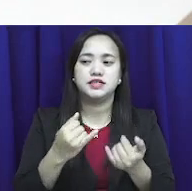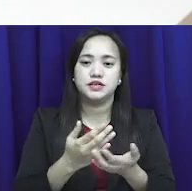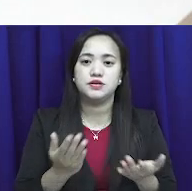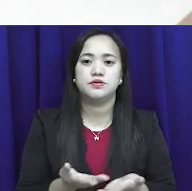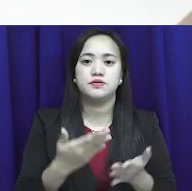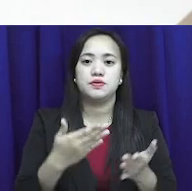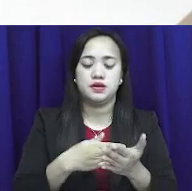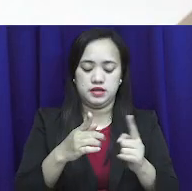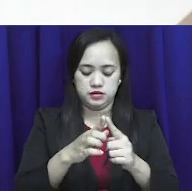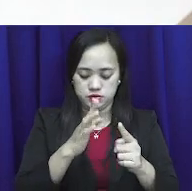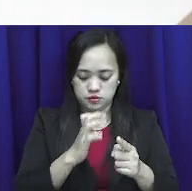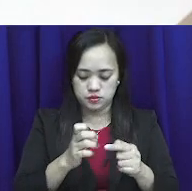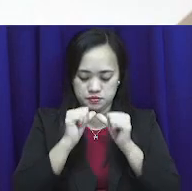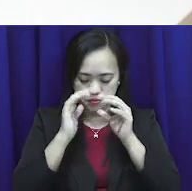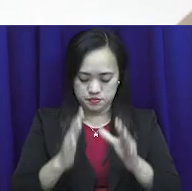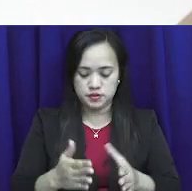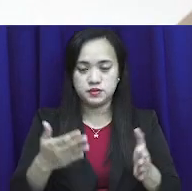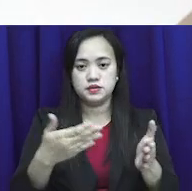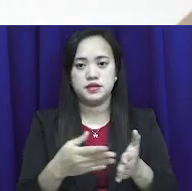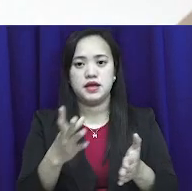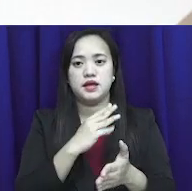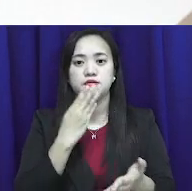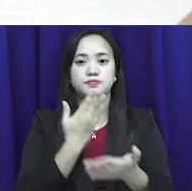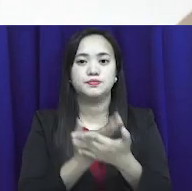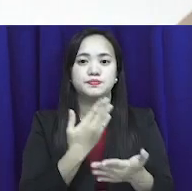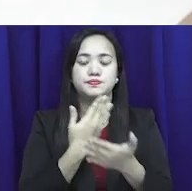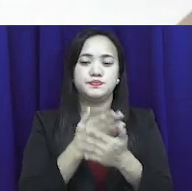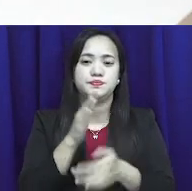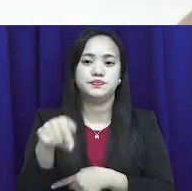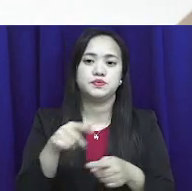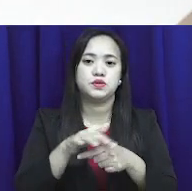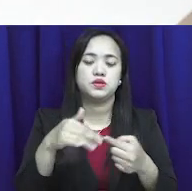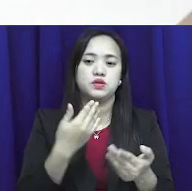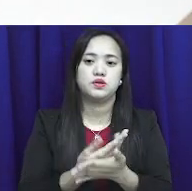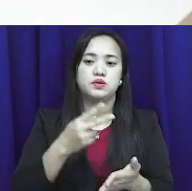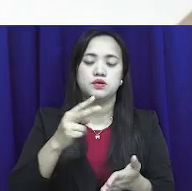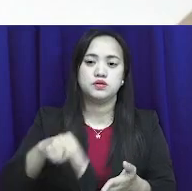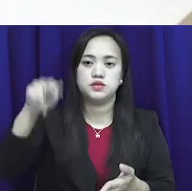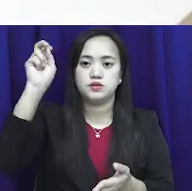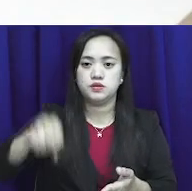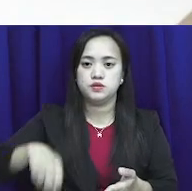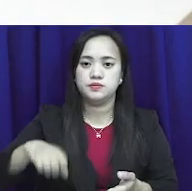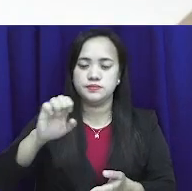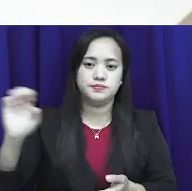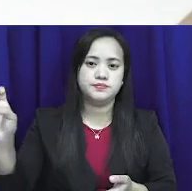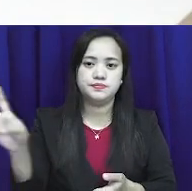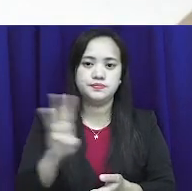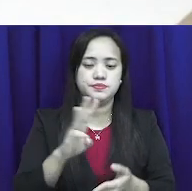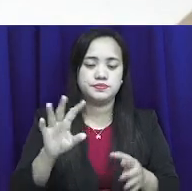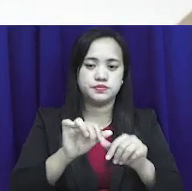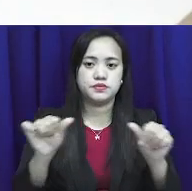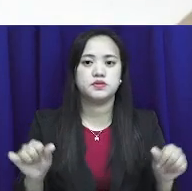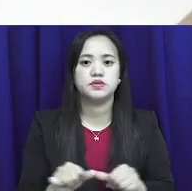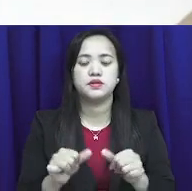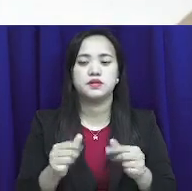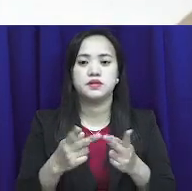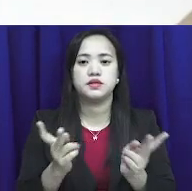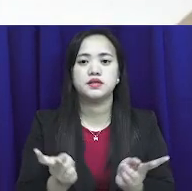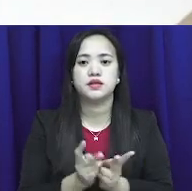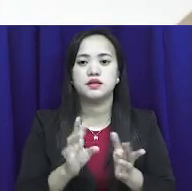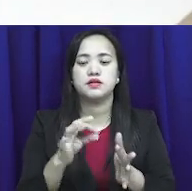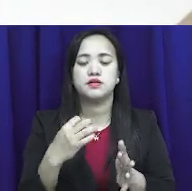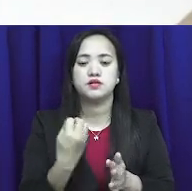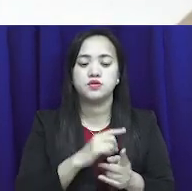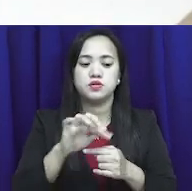be blessed and magandang magandang tanghali sa lahat po ng tagasubaybay po natin North South East and west corner and to our viewers